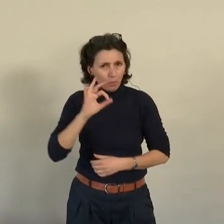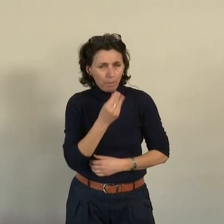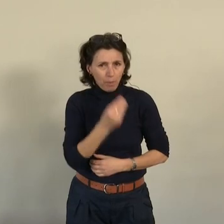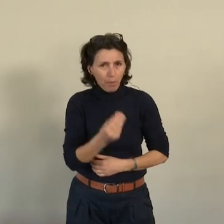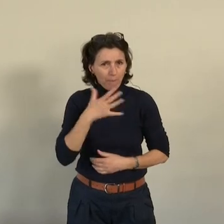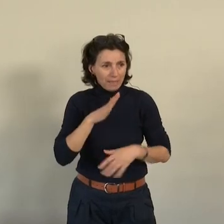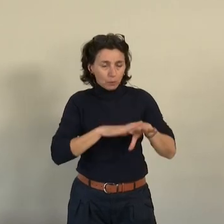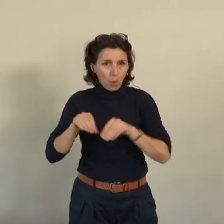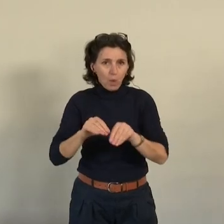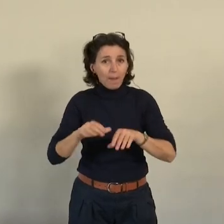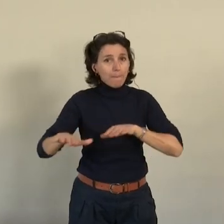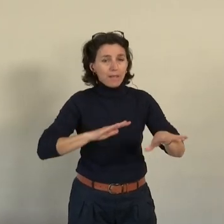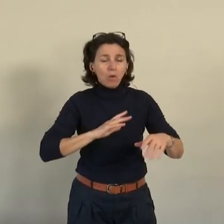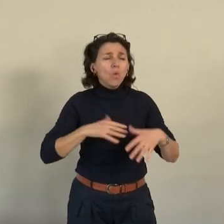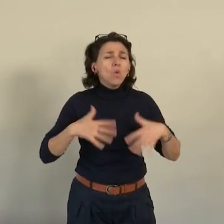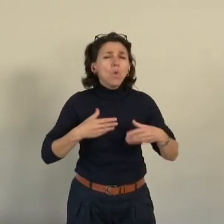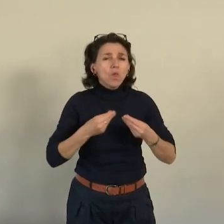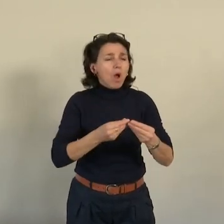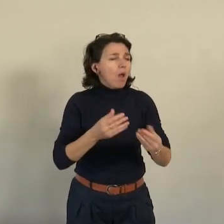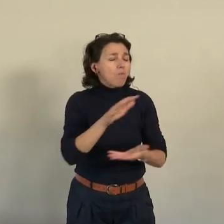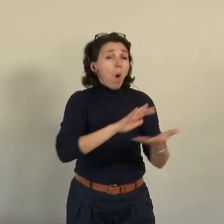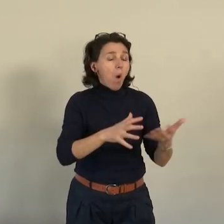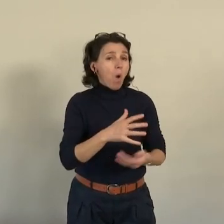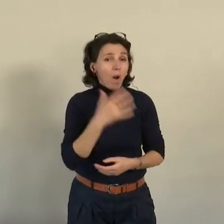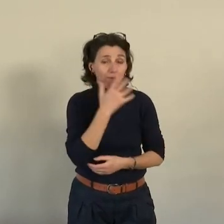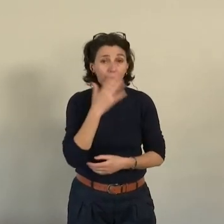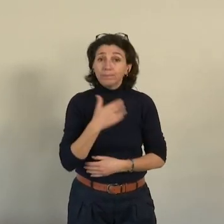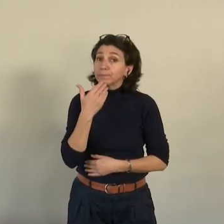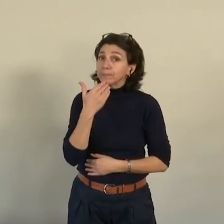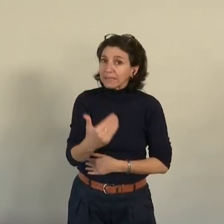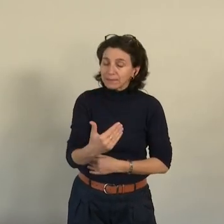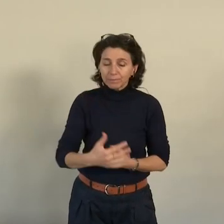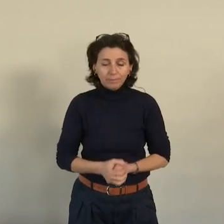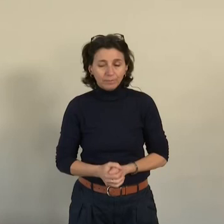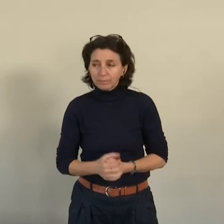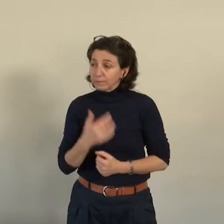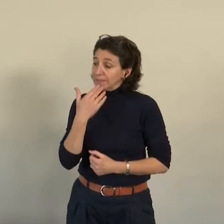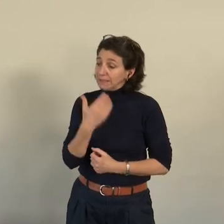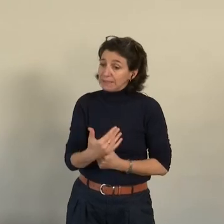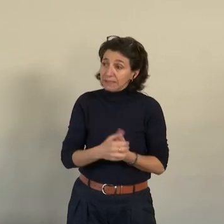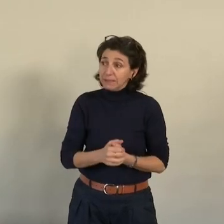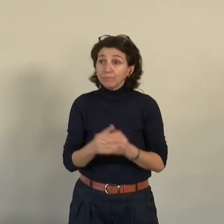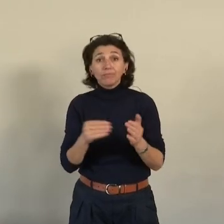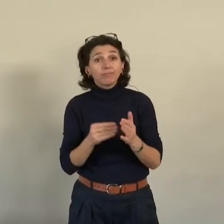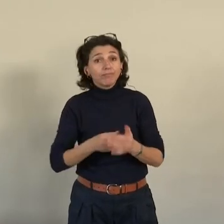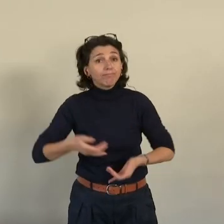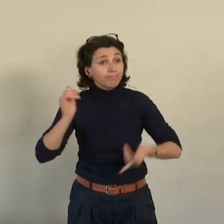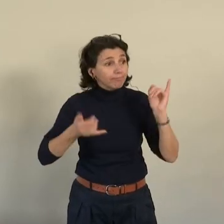pour les Grenoblois merci merci d'autres prise de